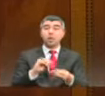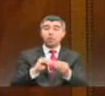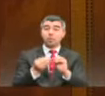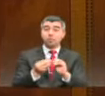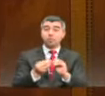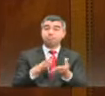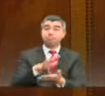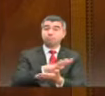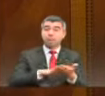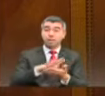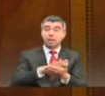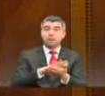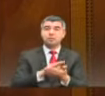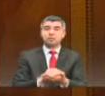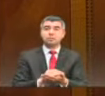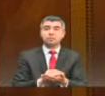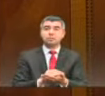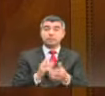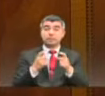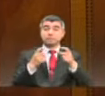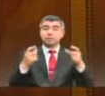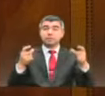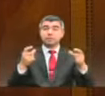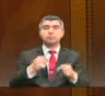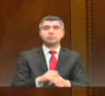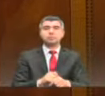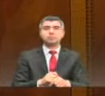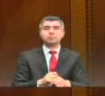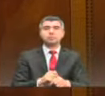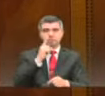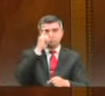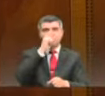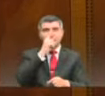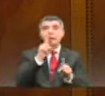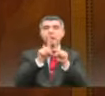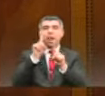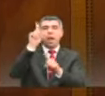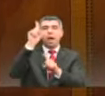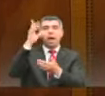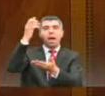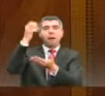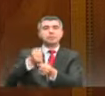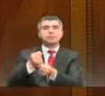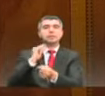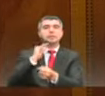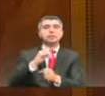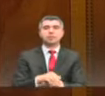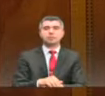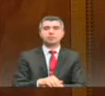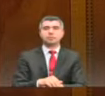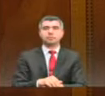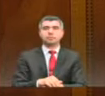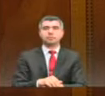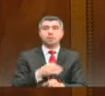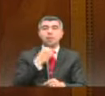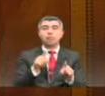والتحديات التي أمامنا كبيرة، لكن ثقتنا في الله أولا، ثم ثقتنا في